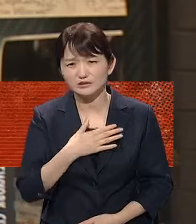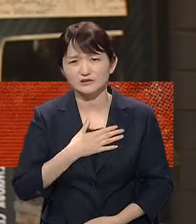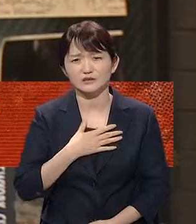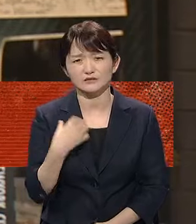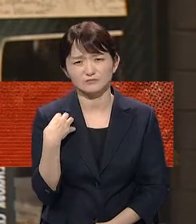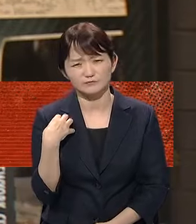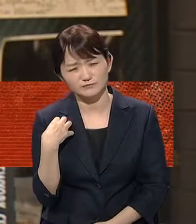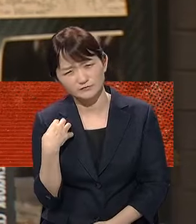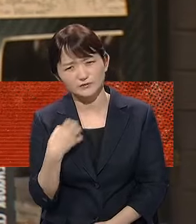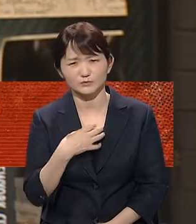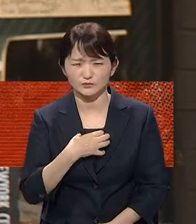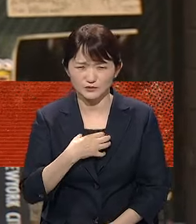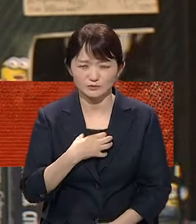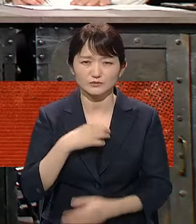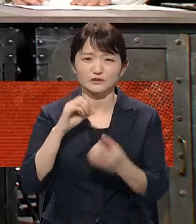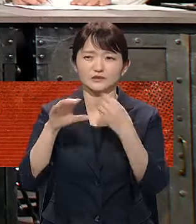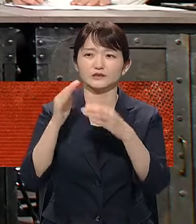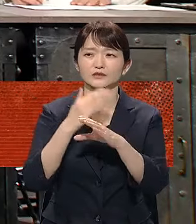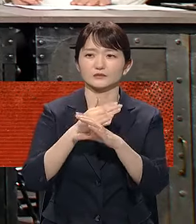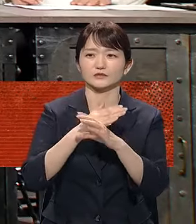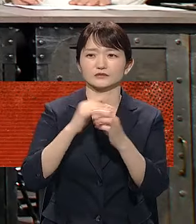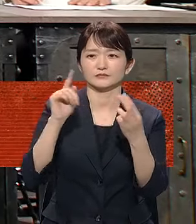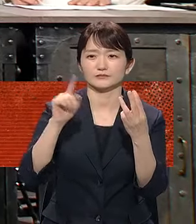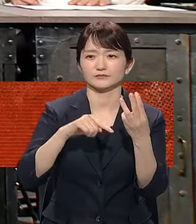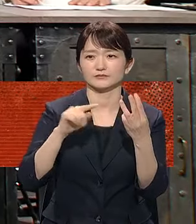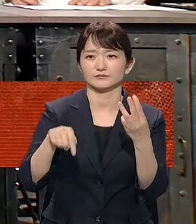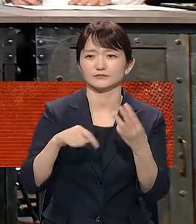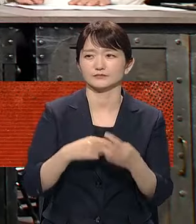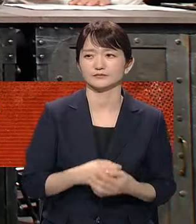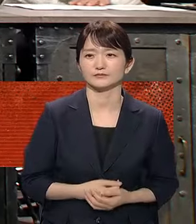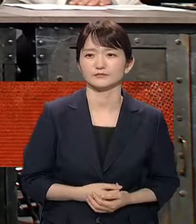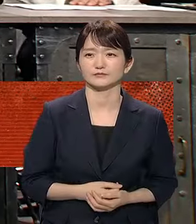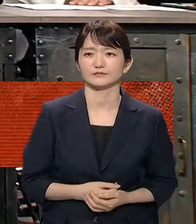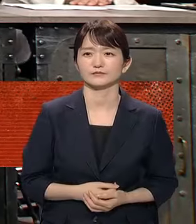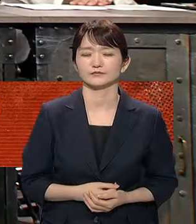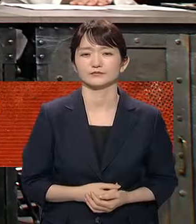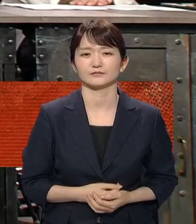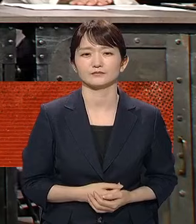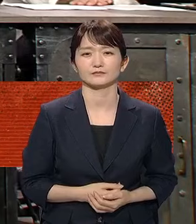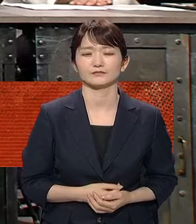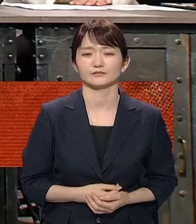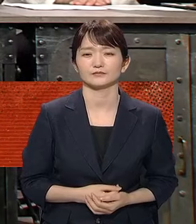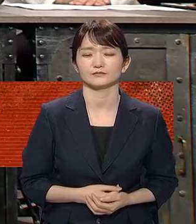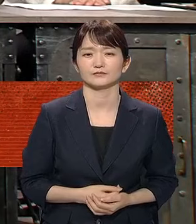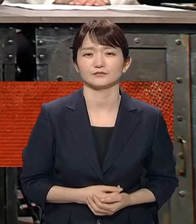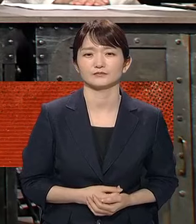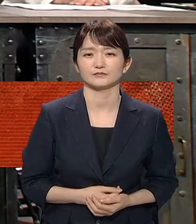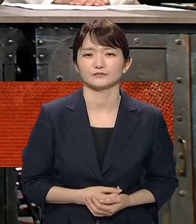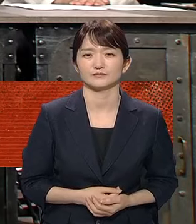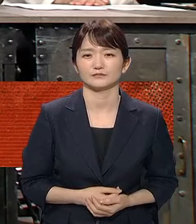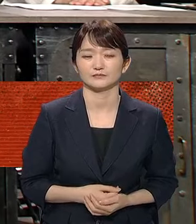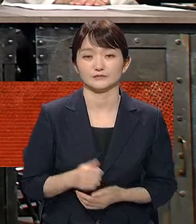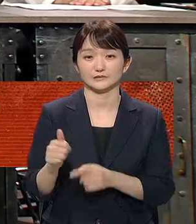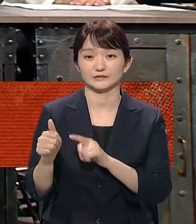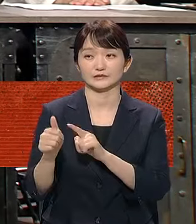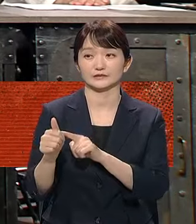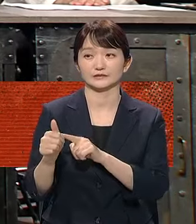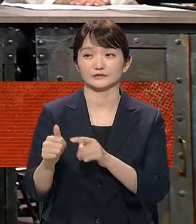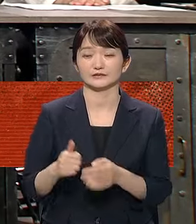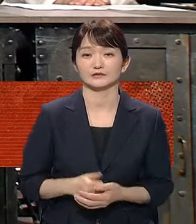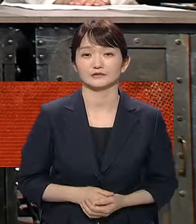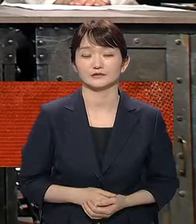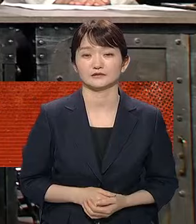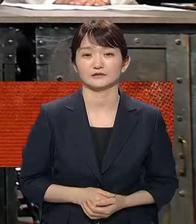괴롭다 응입니다 자 교수님부터 달려볼게요 예 일단 이제 저 남성이 저렇게